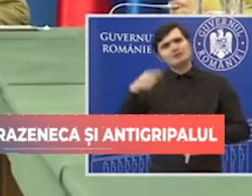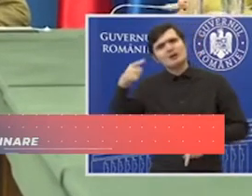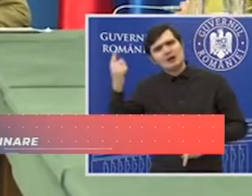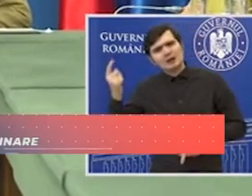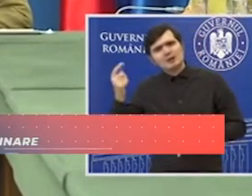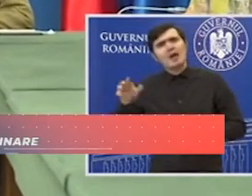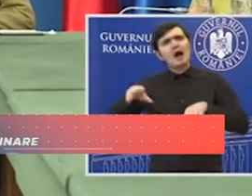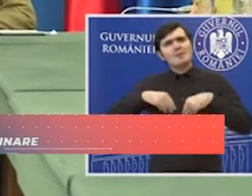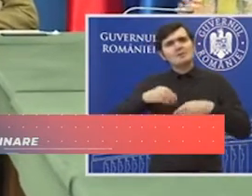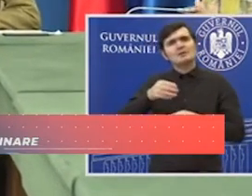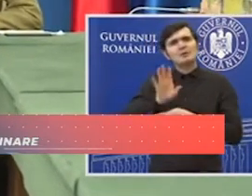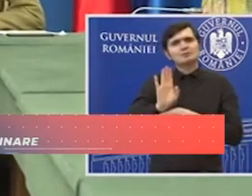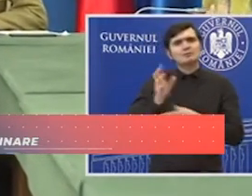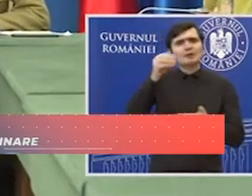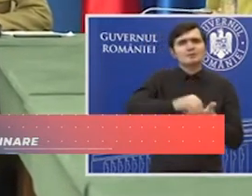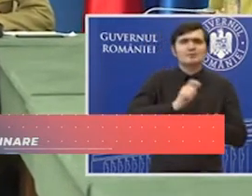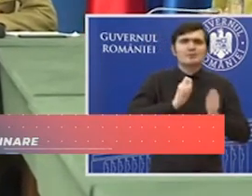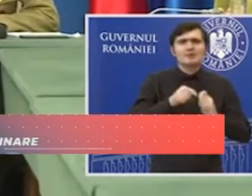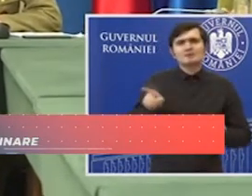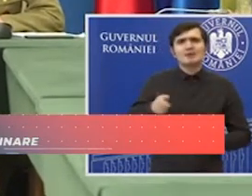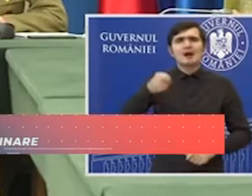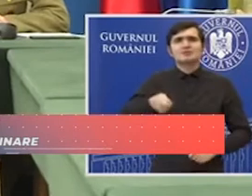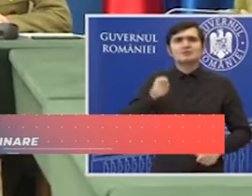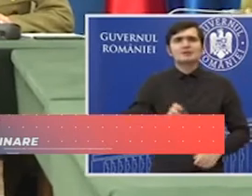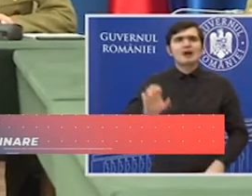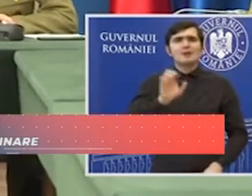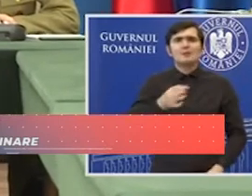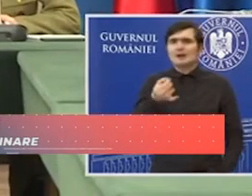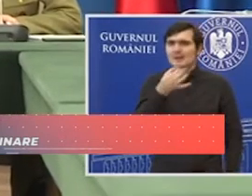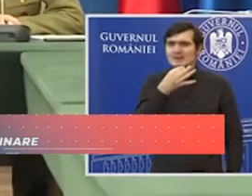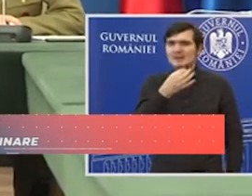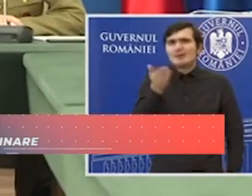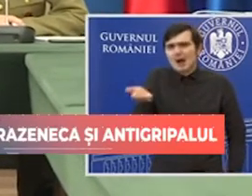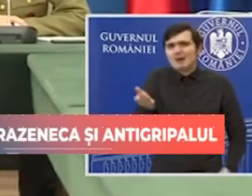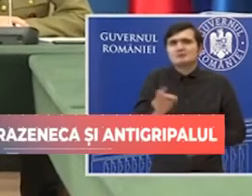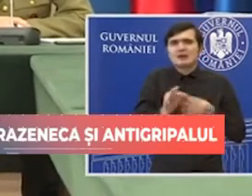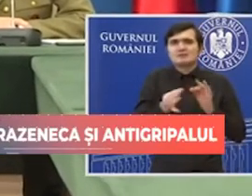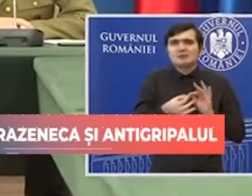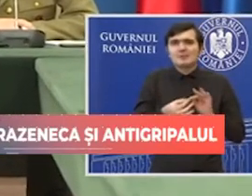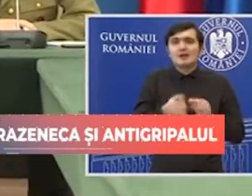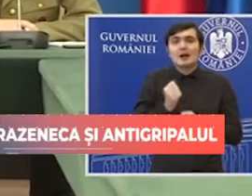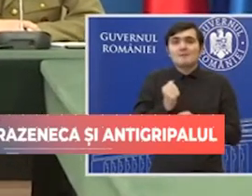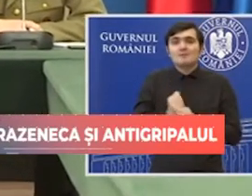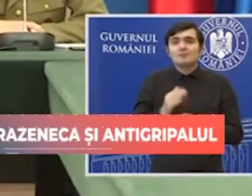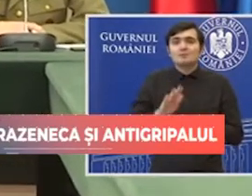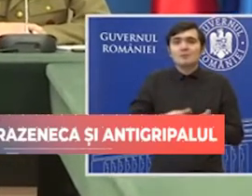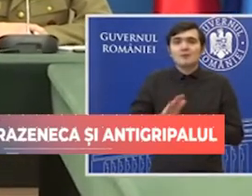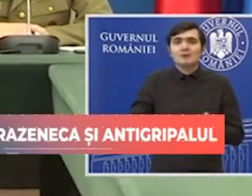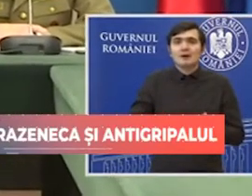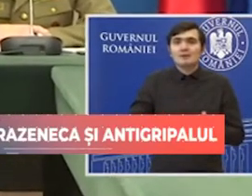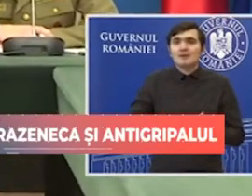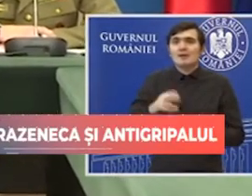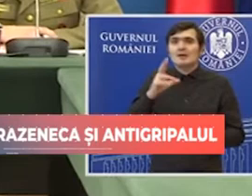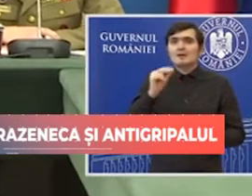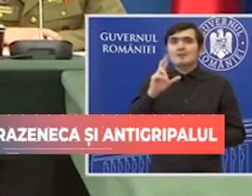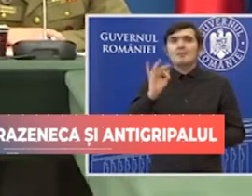primit autorizare de punere pe piață de la Agenția Europeană a Medicamentului, ceea ce înseamnă faptul că a făcut dovada profilului de siguranță, de calitate